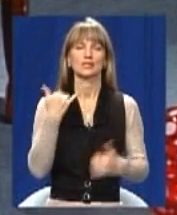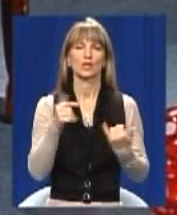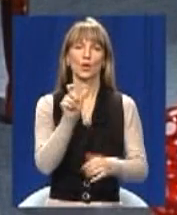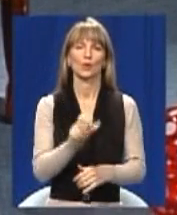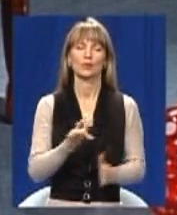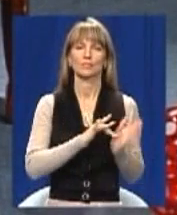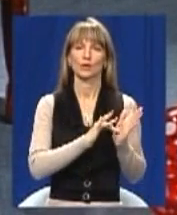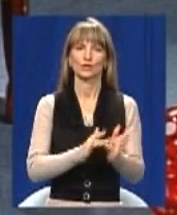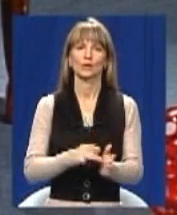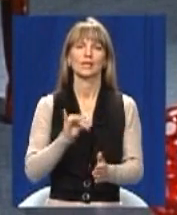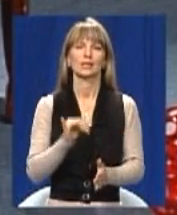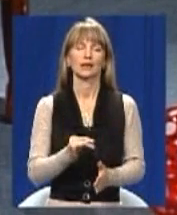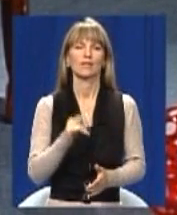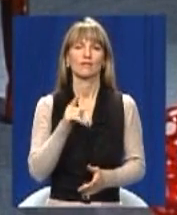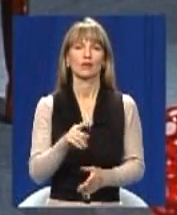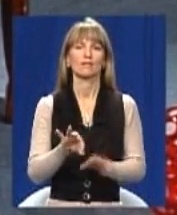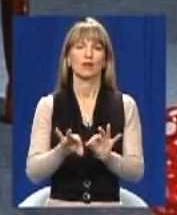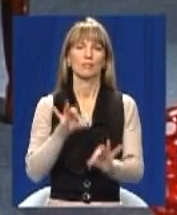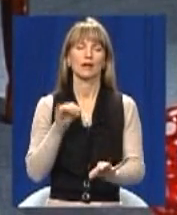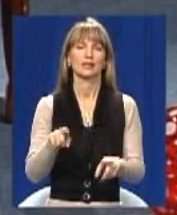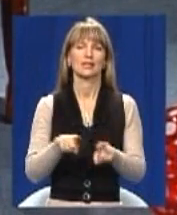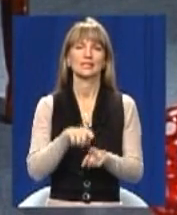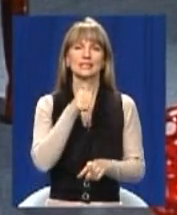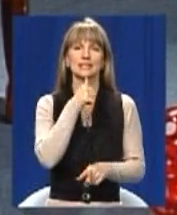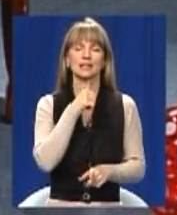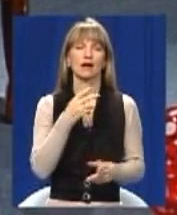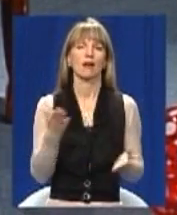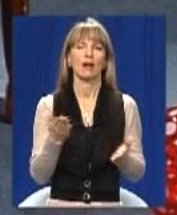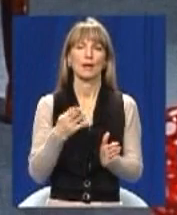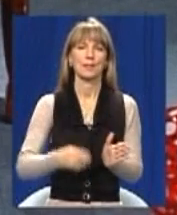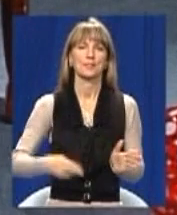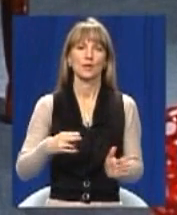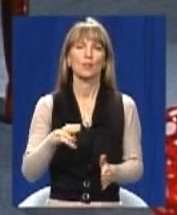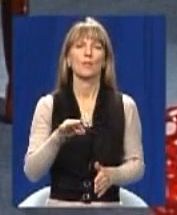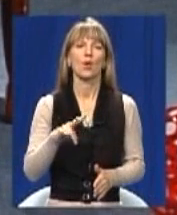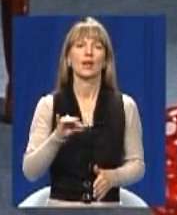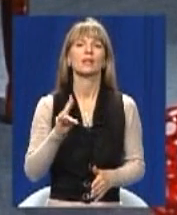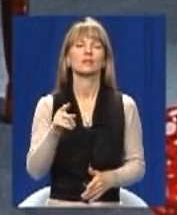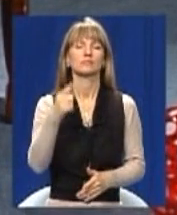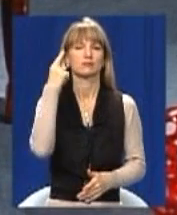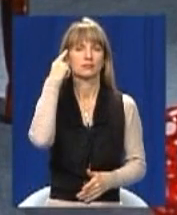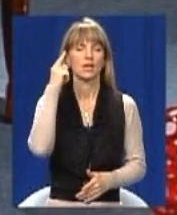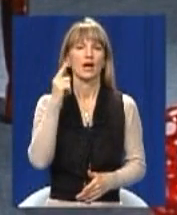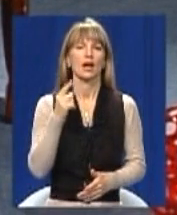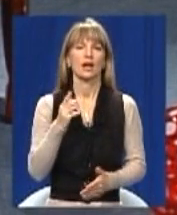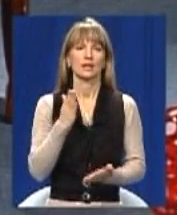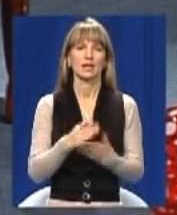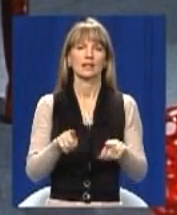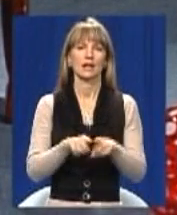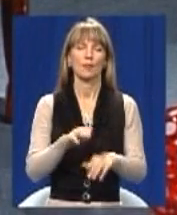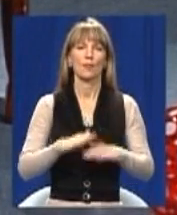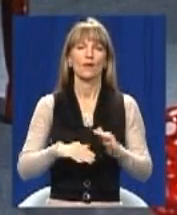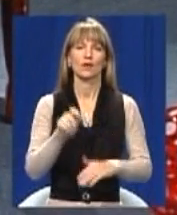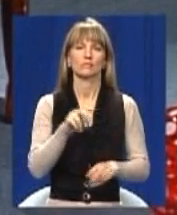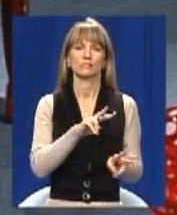людей подорожують. І в основному вони обирають такий засіб транспорту, як потяги. Полінко, як ти вважаєш, а є така професія людей, котрі,